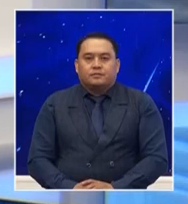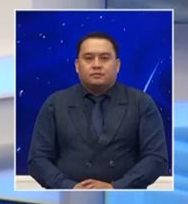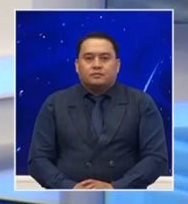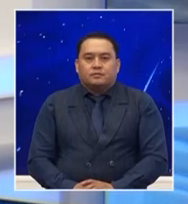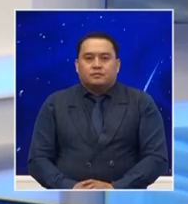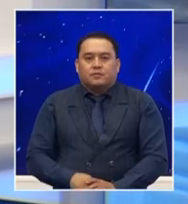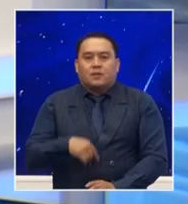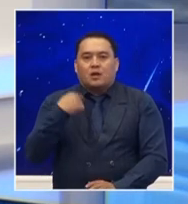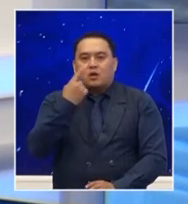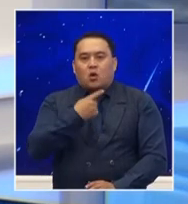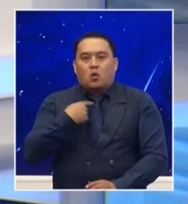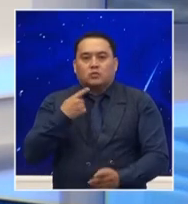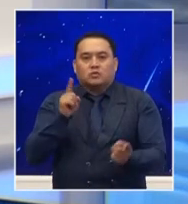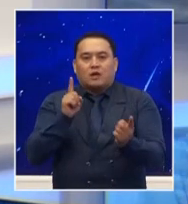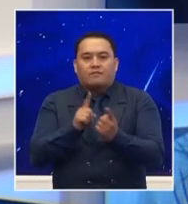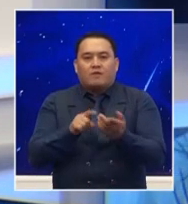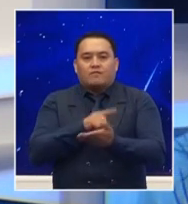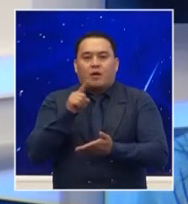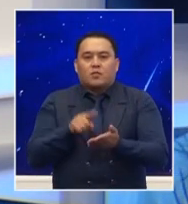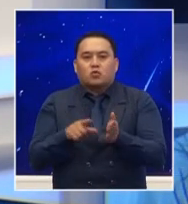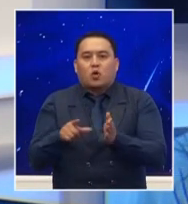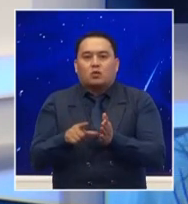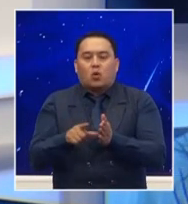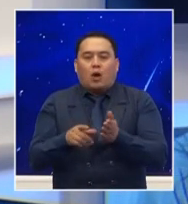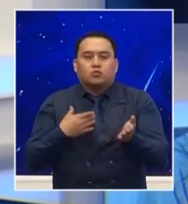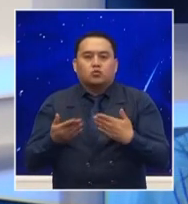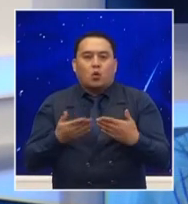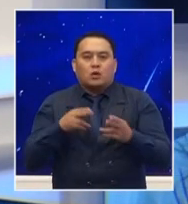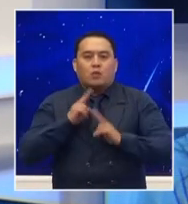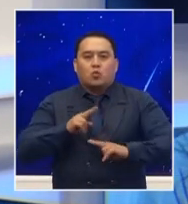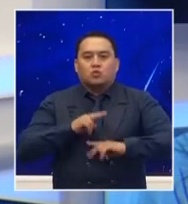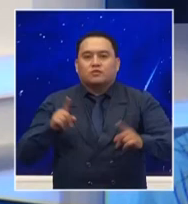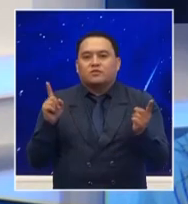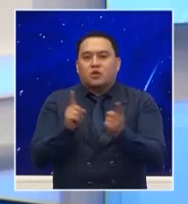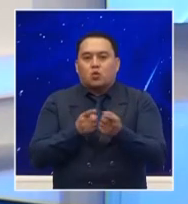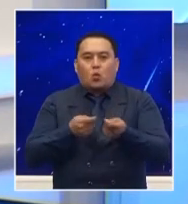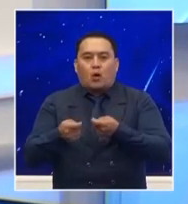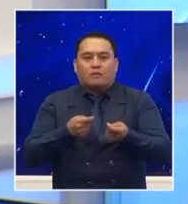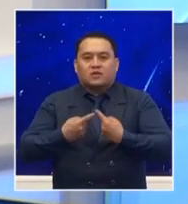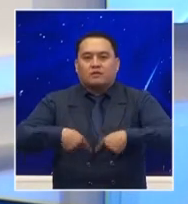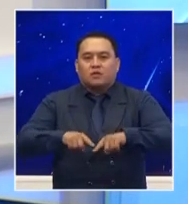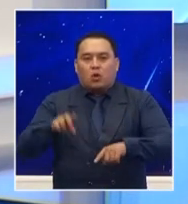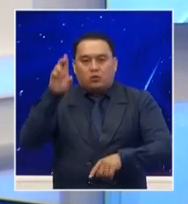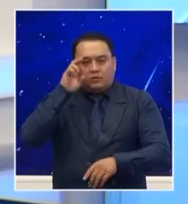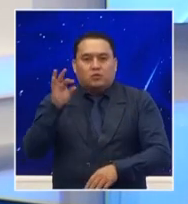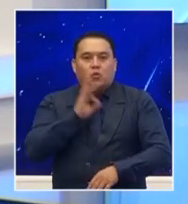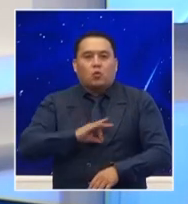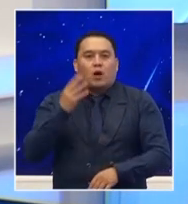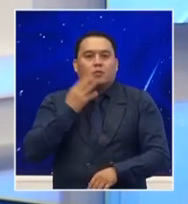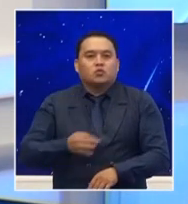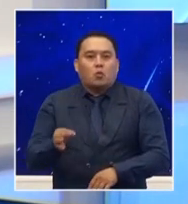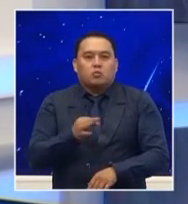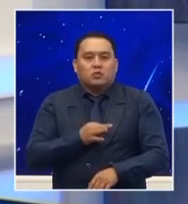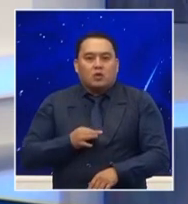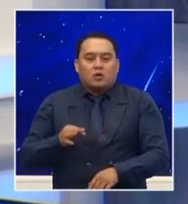Лицом к человеку самые актуальные вопросы по налогам обсудили во время рабочей встречи руководитель департамента госдоходов по Алматинской